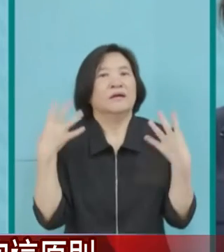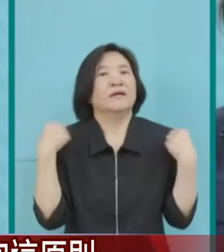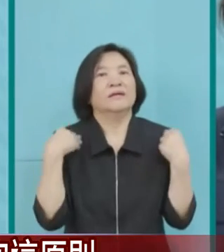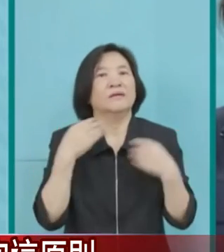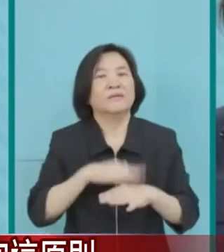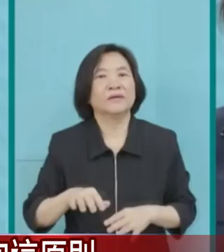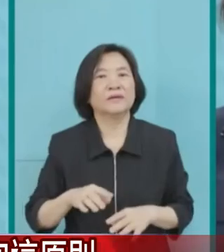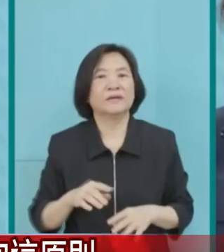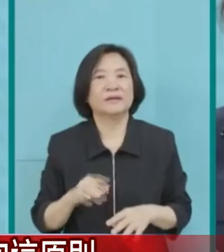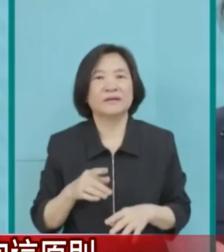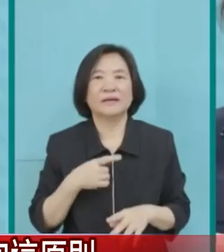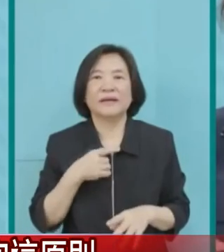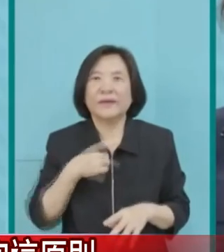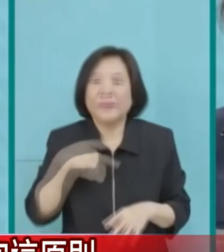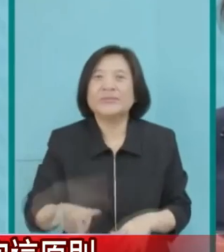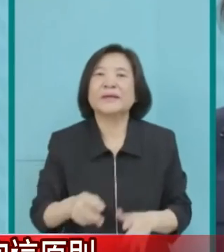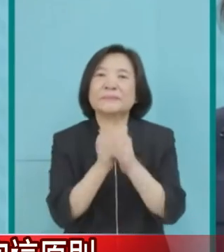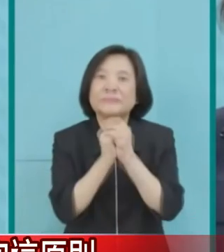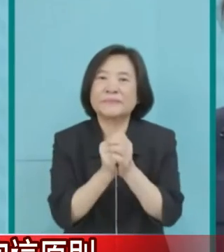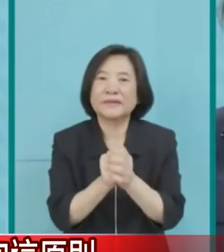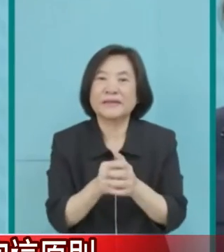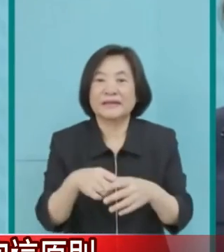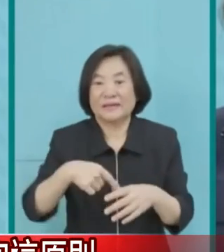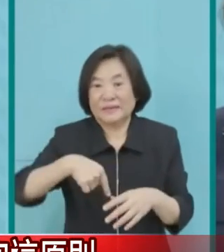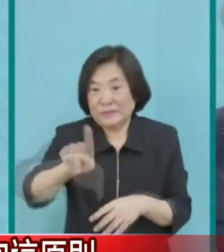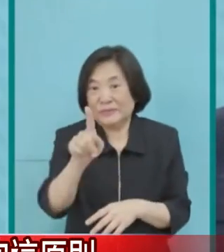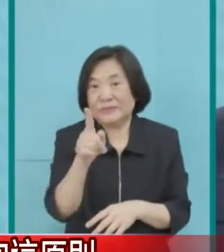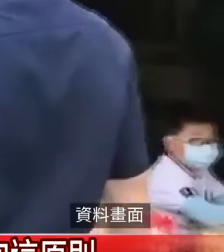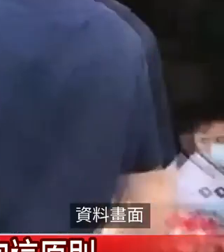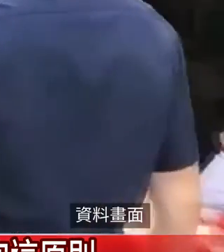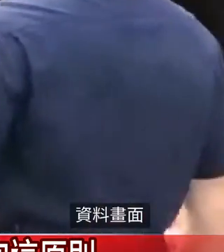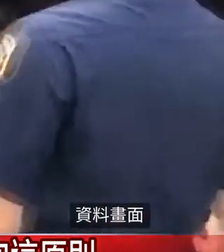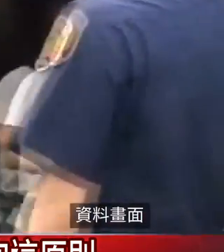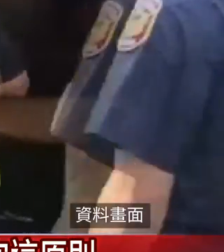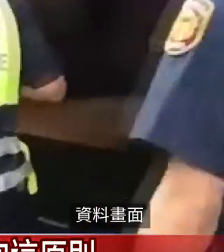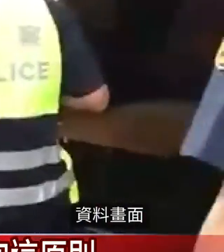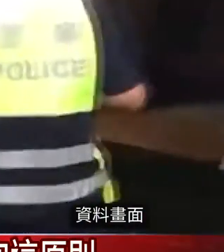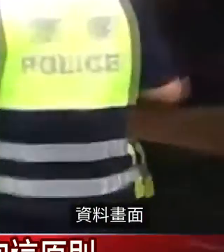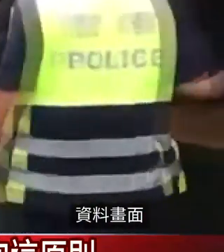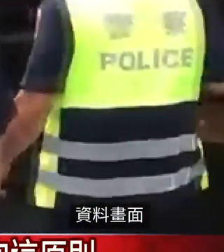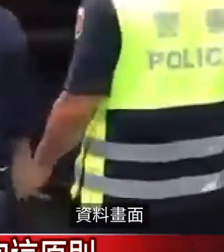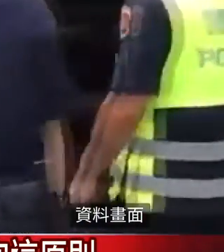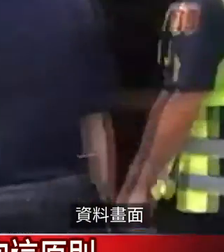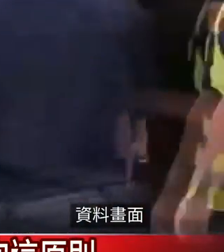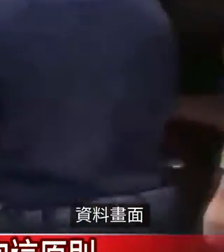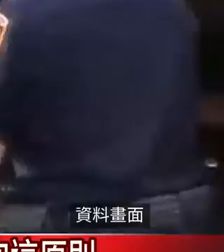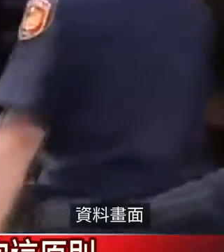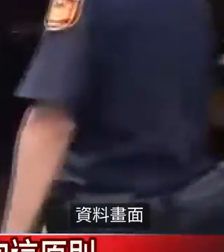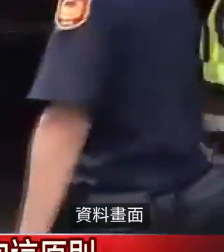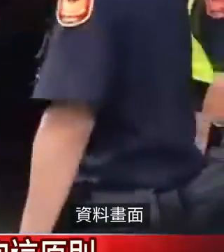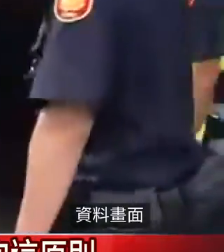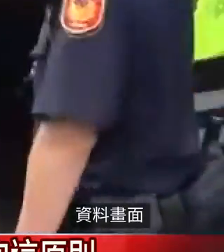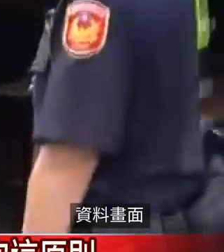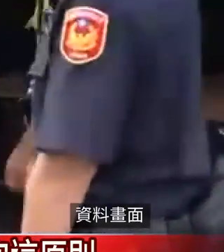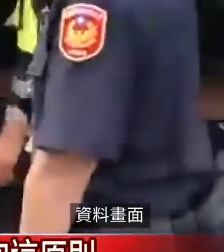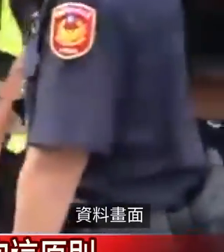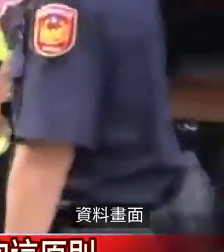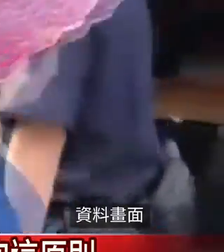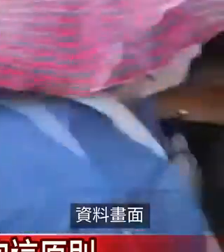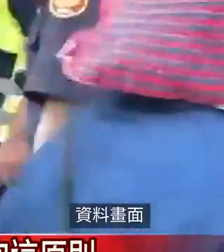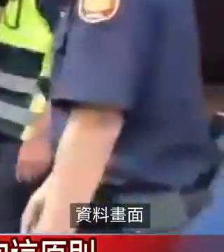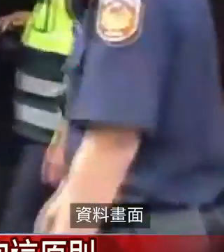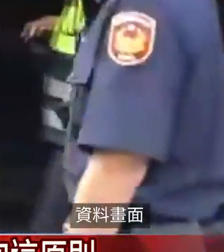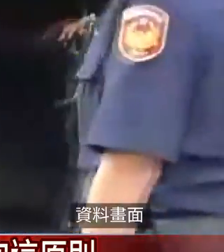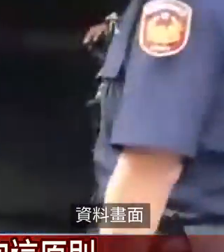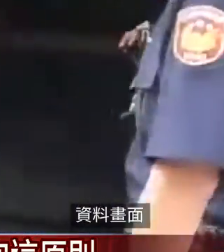啊，只是说你能不能拜托你哦，少去多买这样。 柯文哲指出，政治要考虑行政成本，他相信